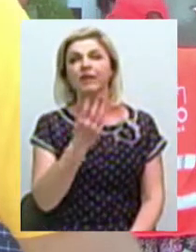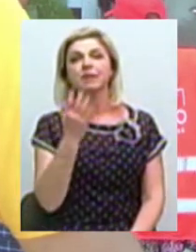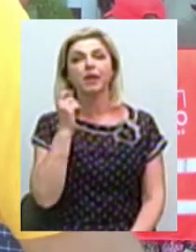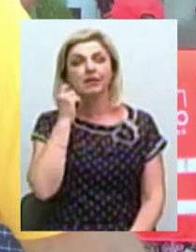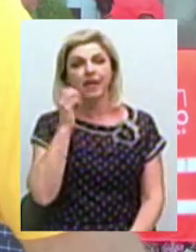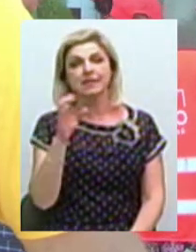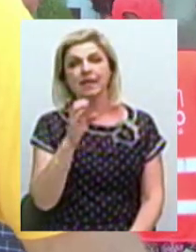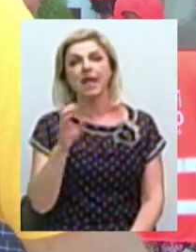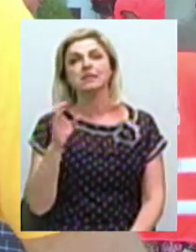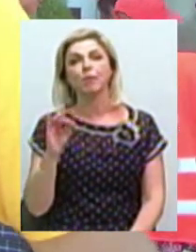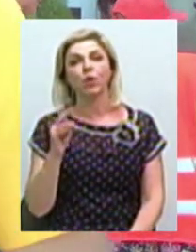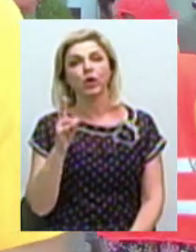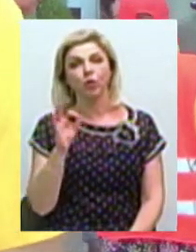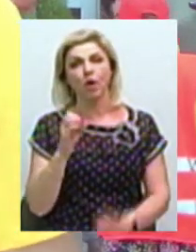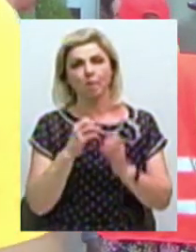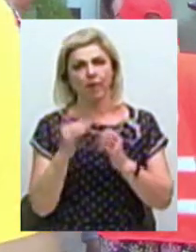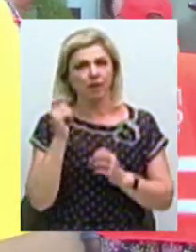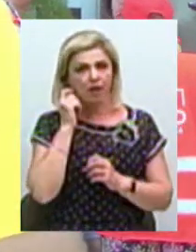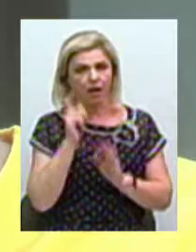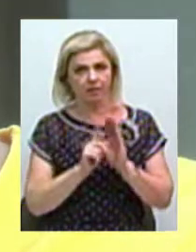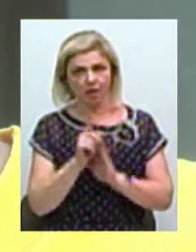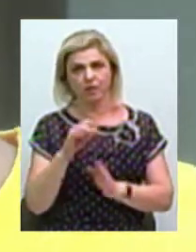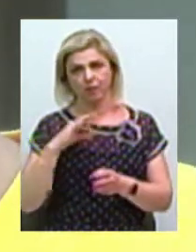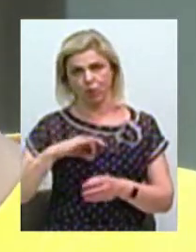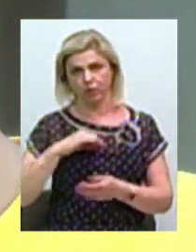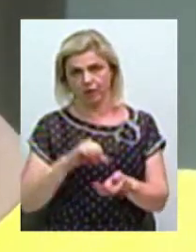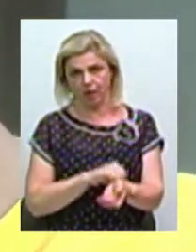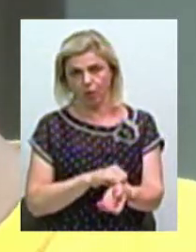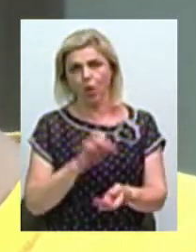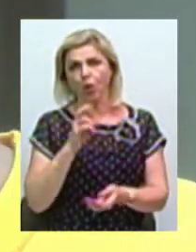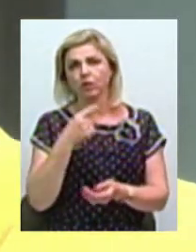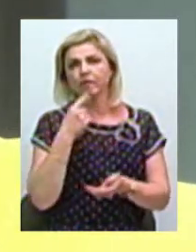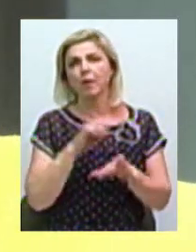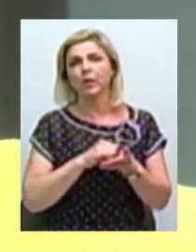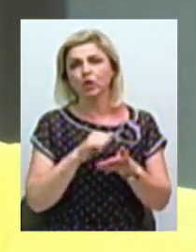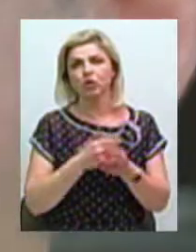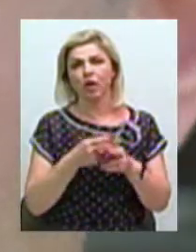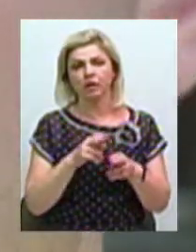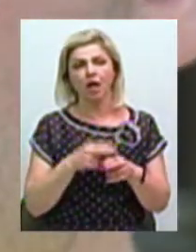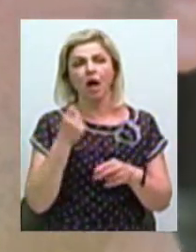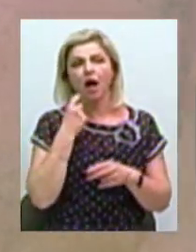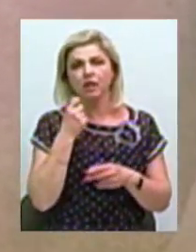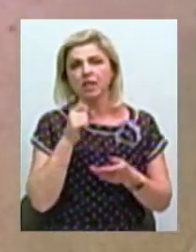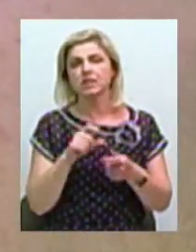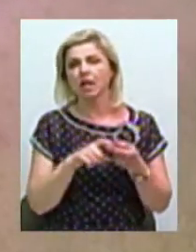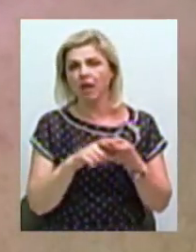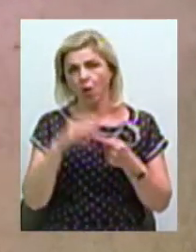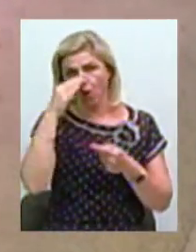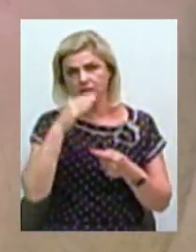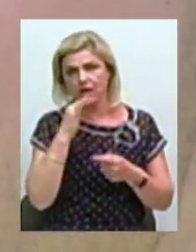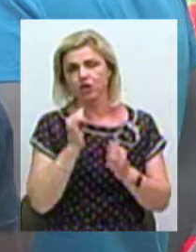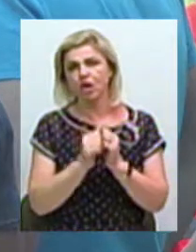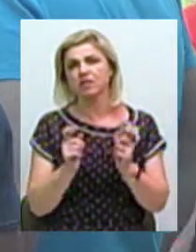«25-річний Сергій Самойленко з 15 років вживав наркотики. Чоловік говорить, причиною стала алкозалежність батька і часті сварки в родині.